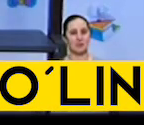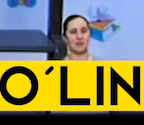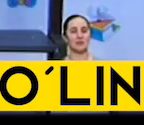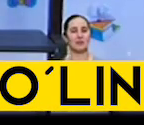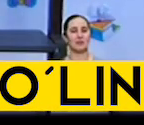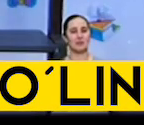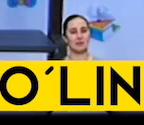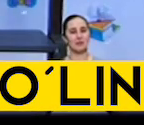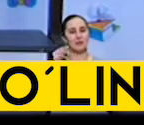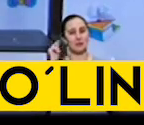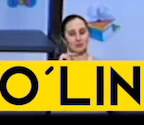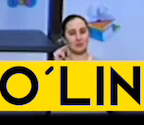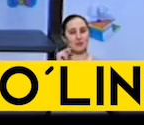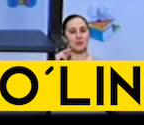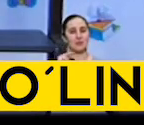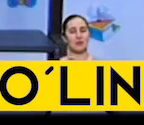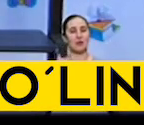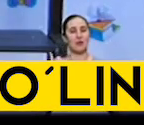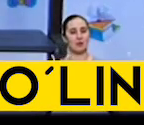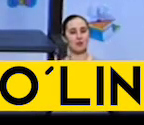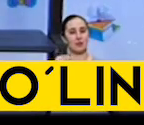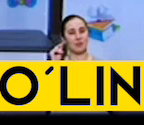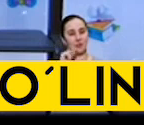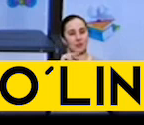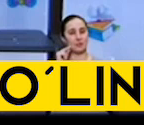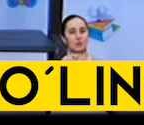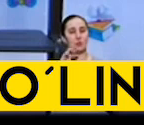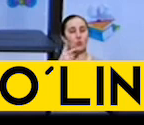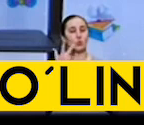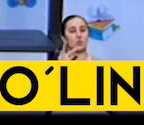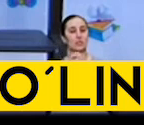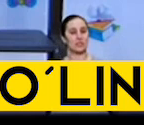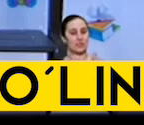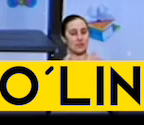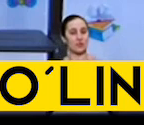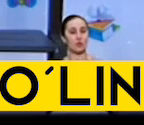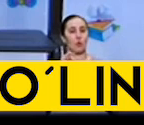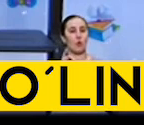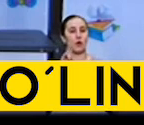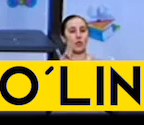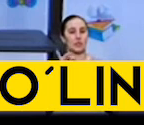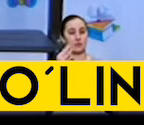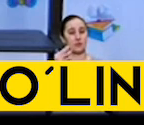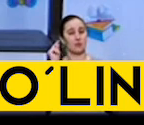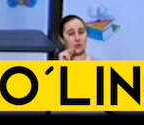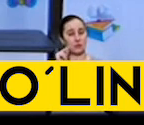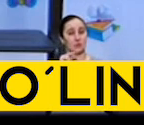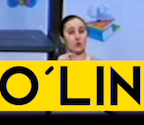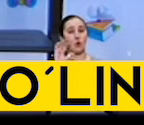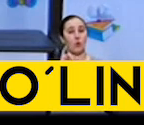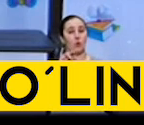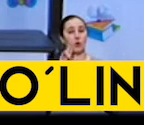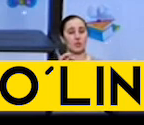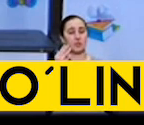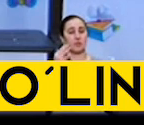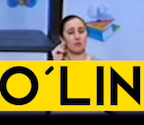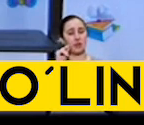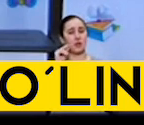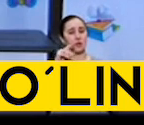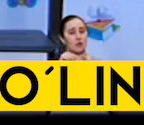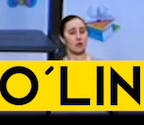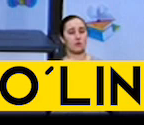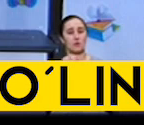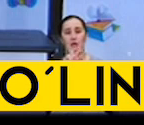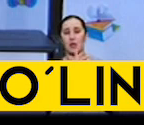Assalomu alaykum aziz o'quvchilar. Hozir darsimiz 3-sinflarda o'qish darsi. O'qish fani fanlar